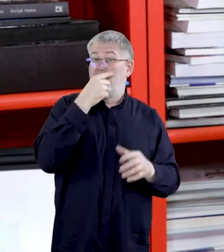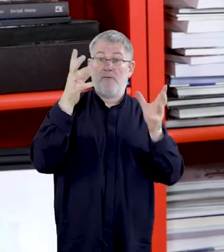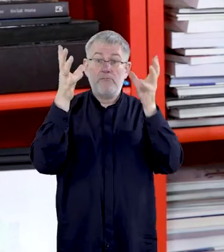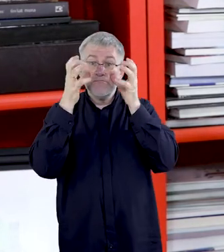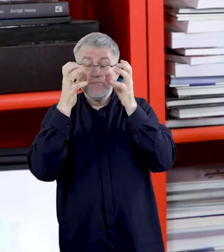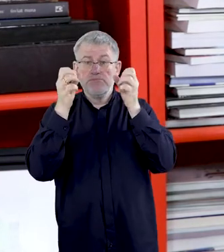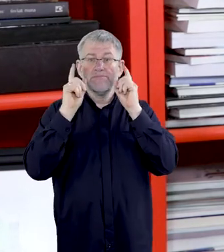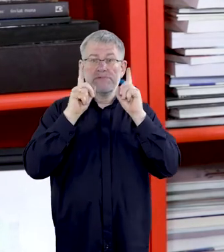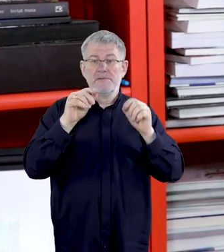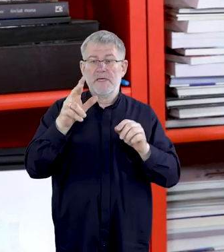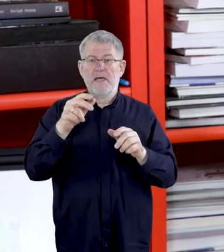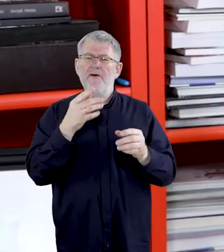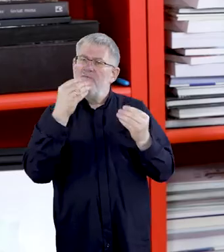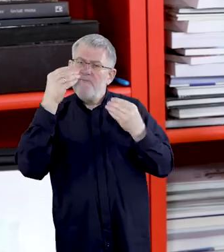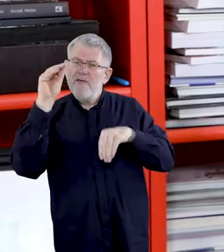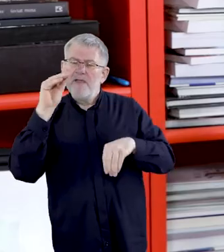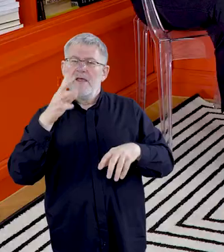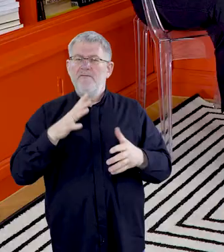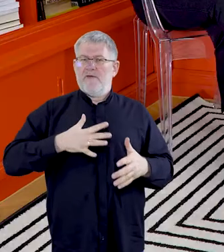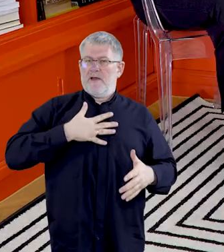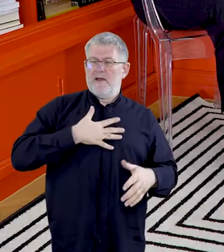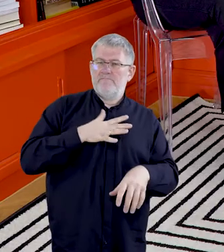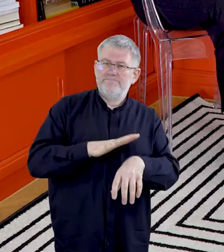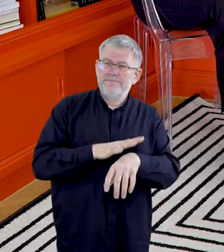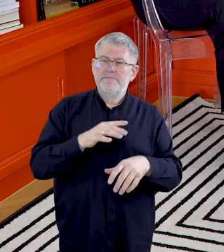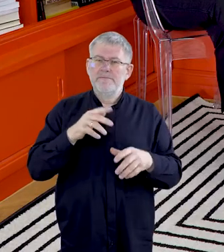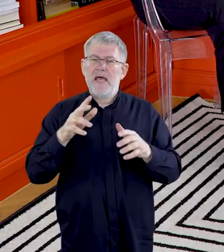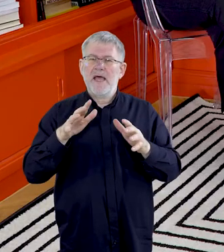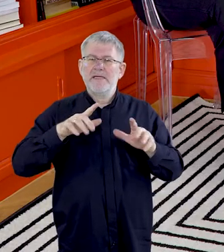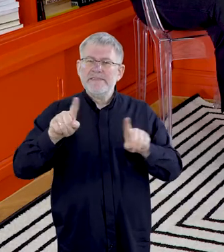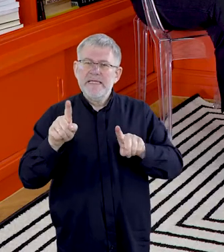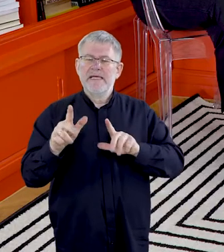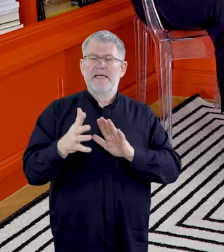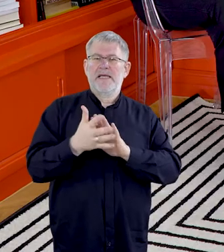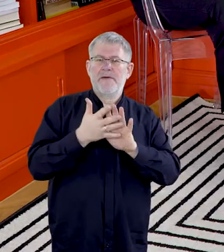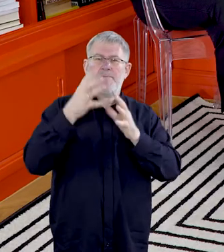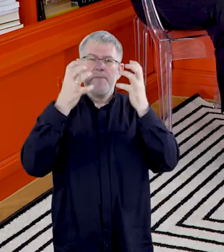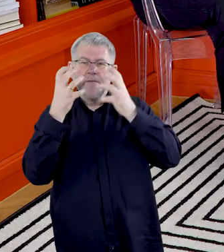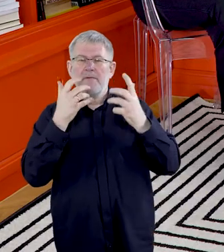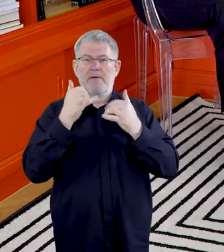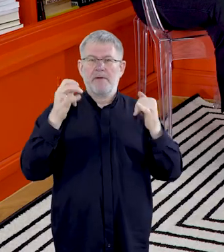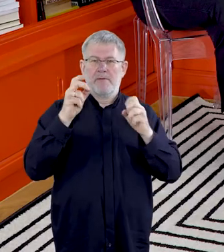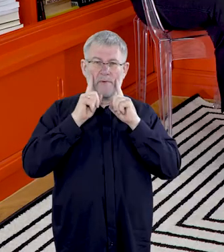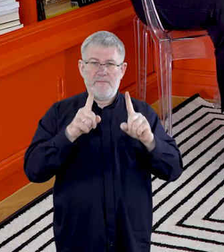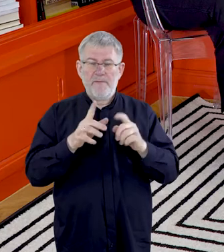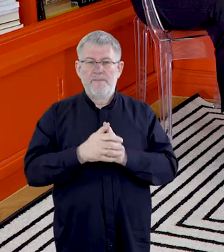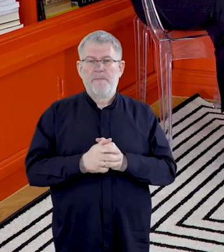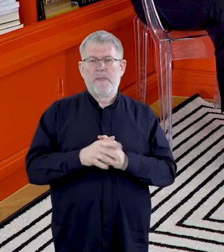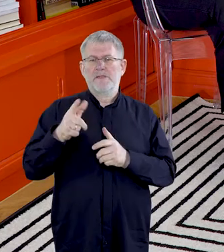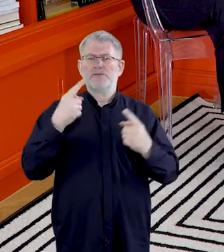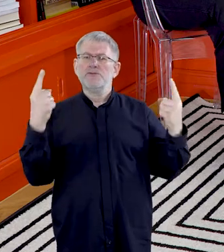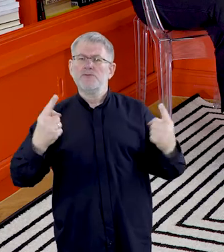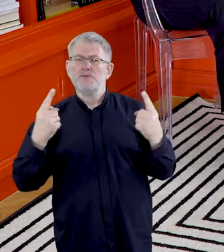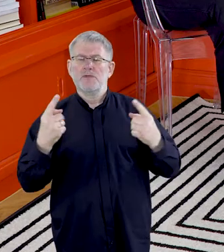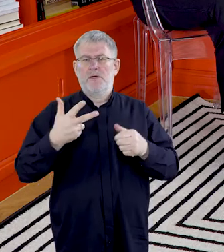związku z tym też większą empatię i wrażliwość na gesty i mimikę. Tak. Czyli w